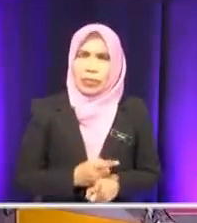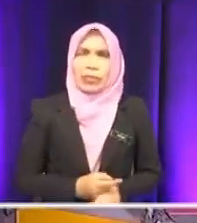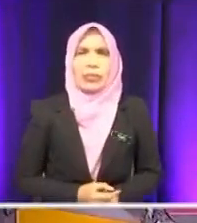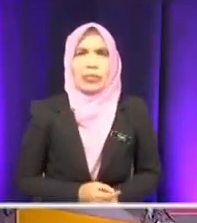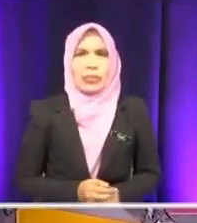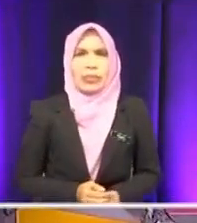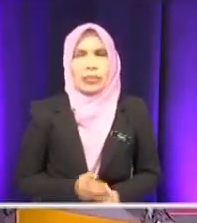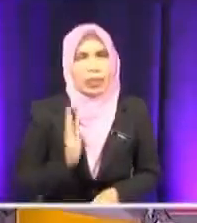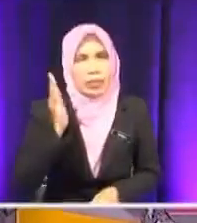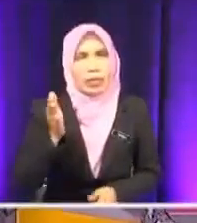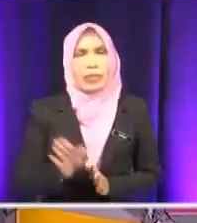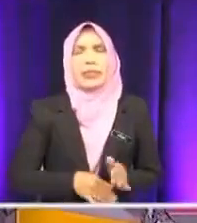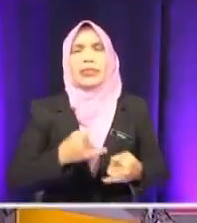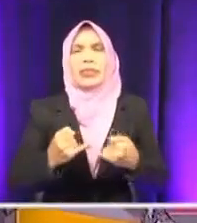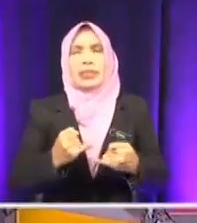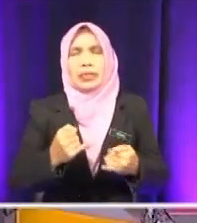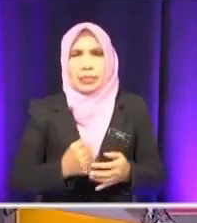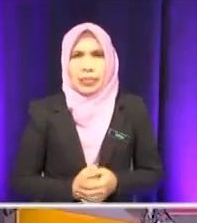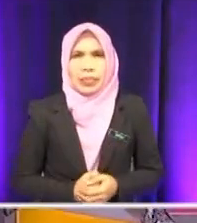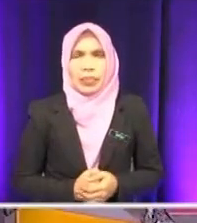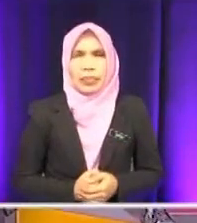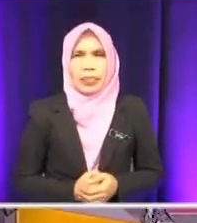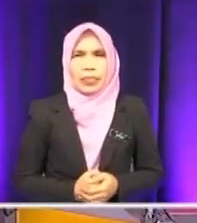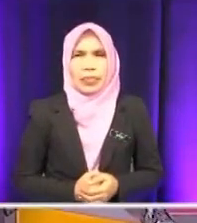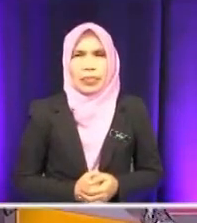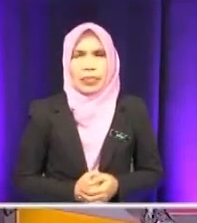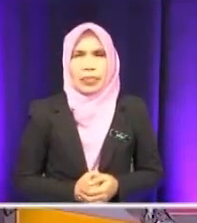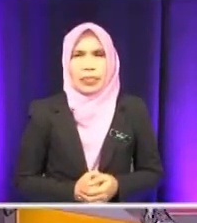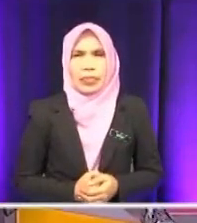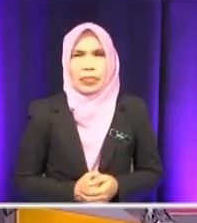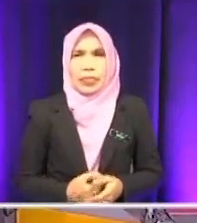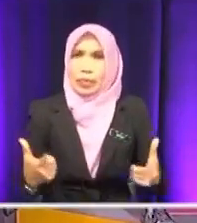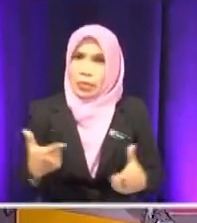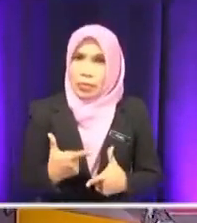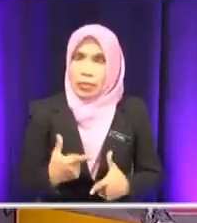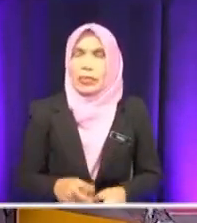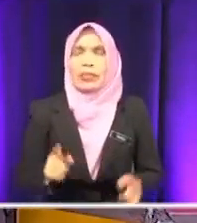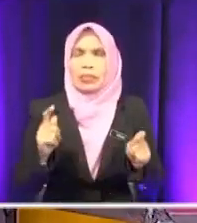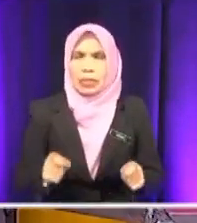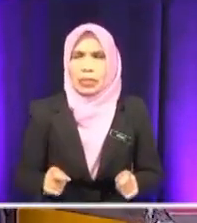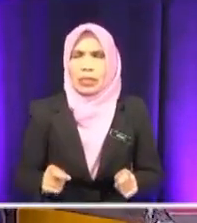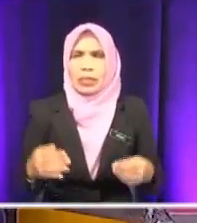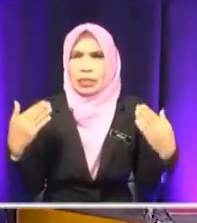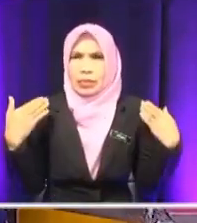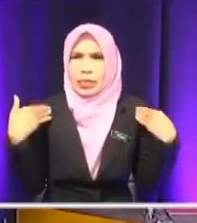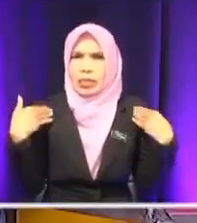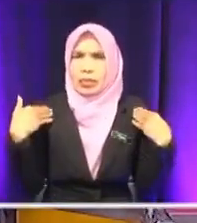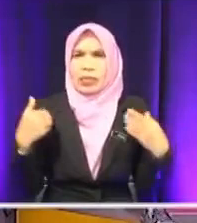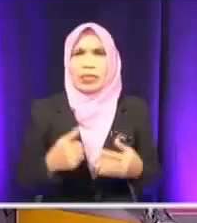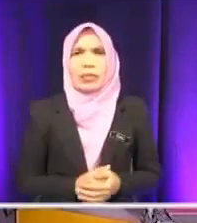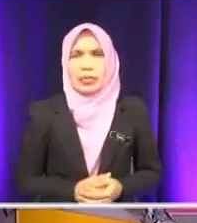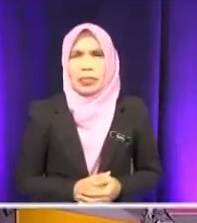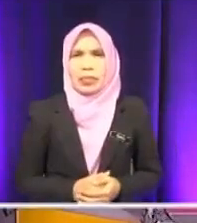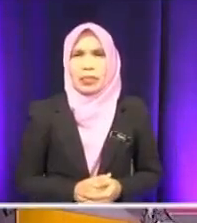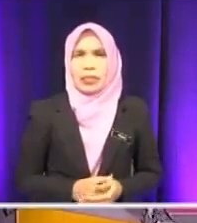masuk berperang mesti ada senjata yang bagus oke nanti perangnya di belakanglah Jadi kalau nak menang macam itu juga dalam